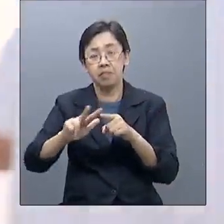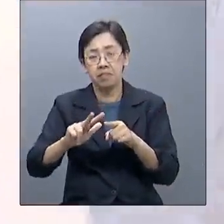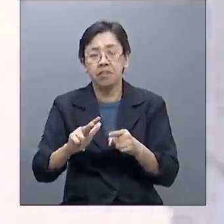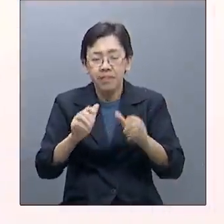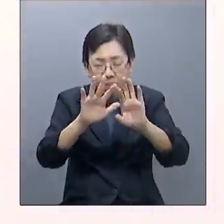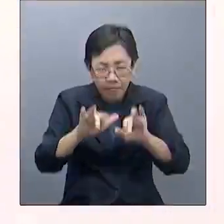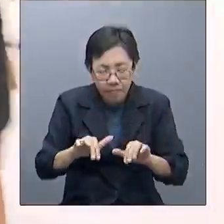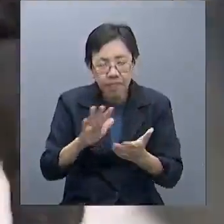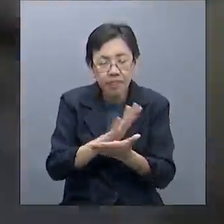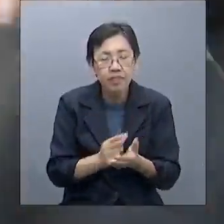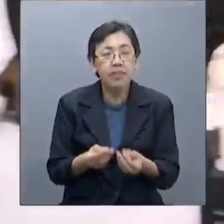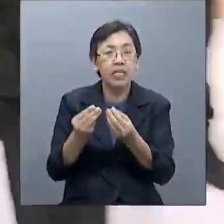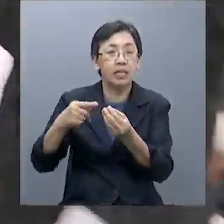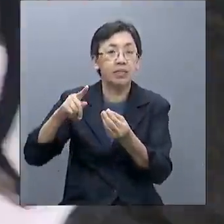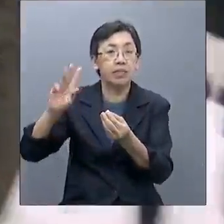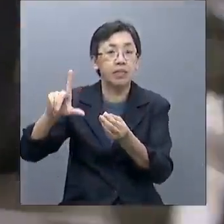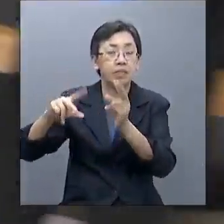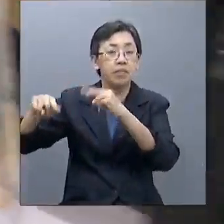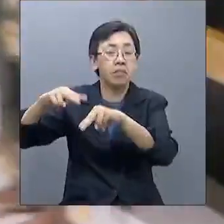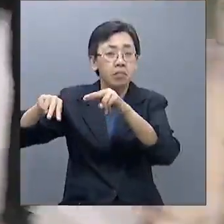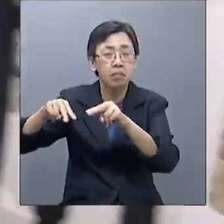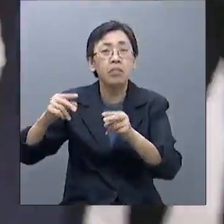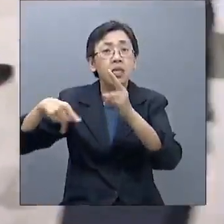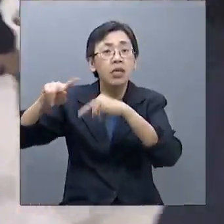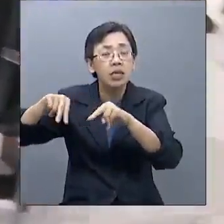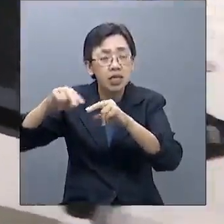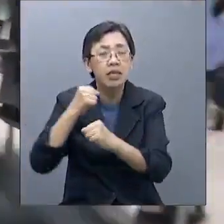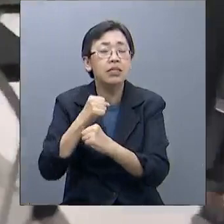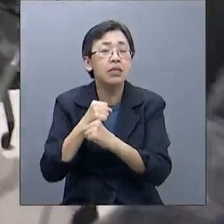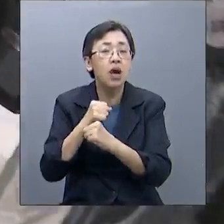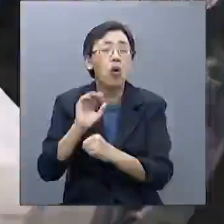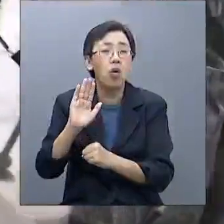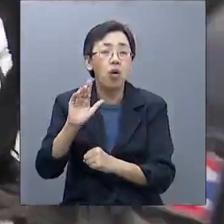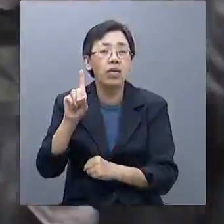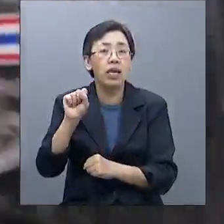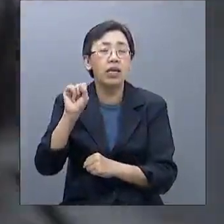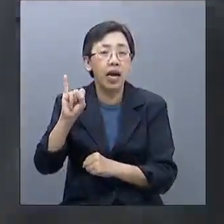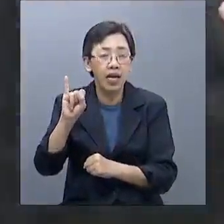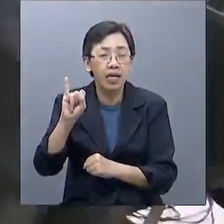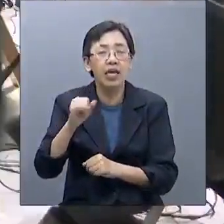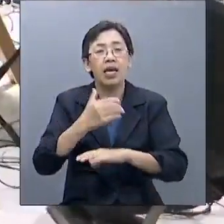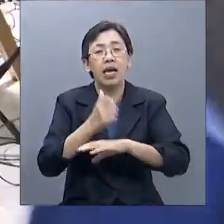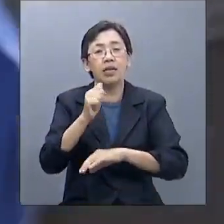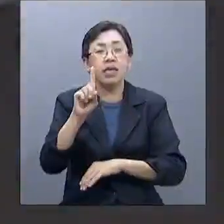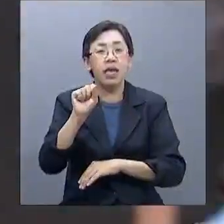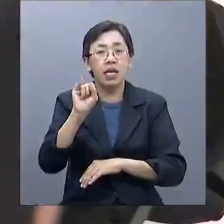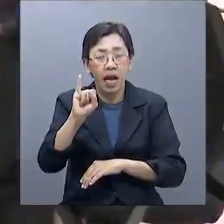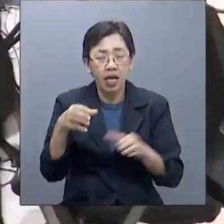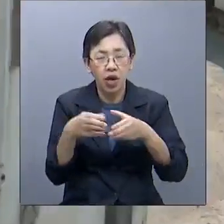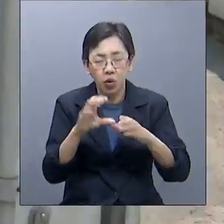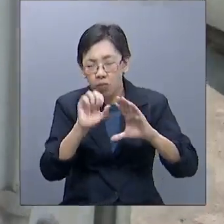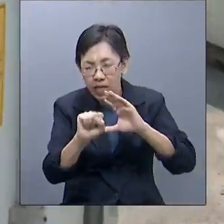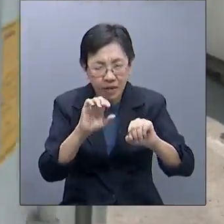ช.ได้พิจารณาซึ่งการเข้าไปตรวจสอบการทำหน้าที่ของ DSI ของอธิบดี DSI และชุดจับกุมในชุ